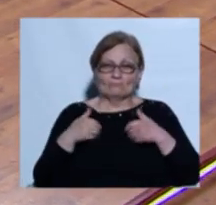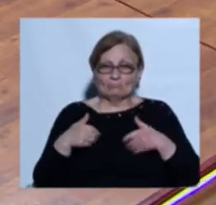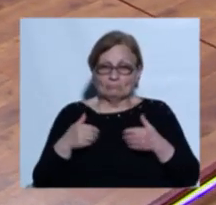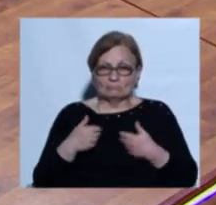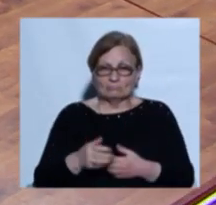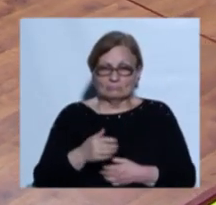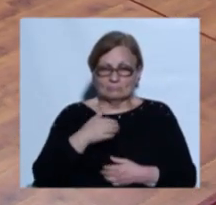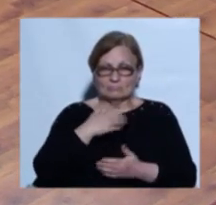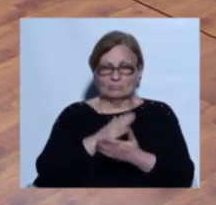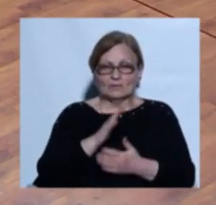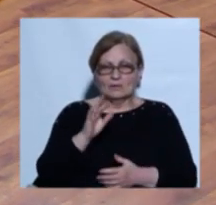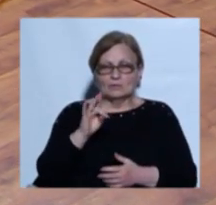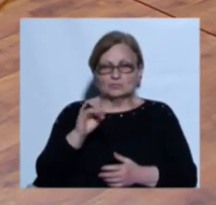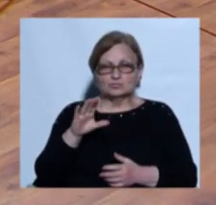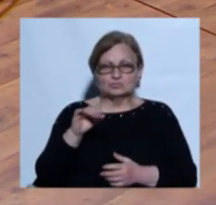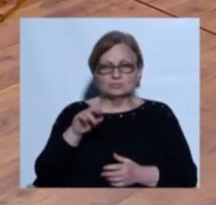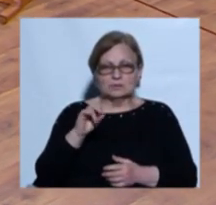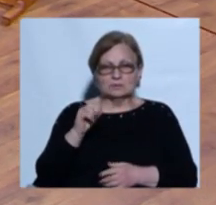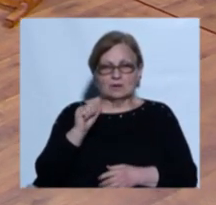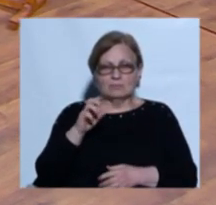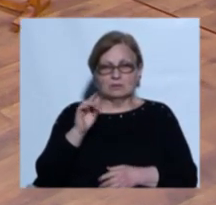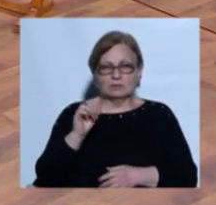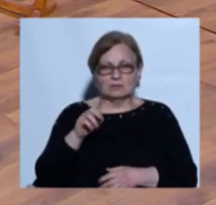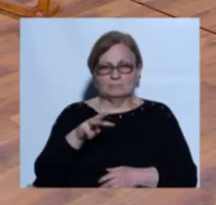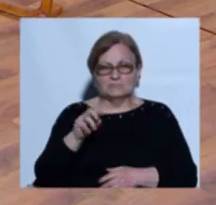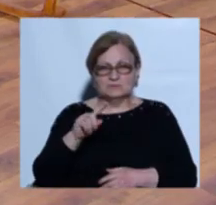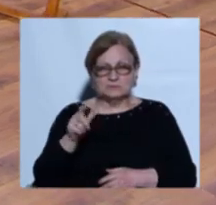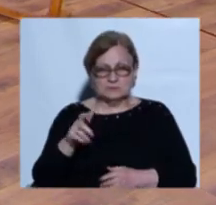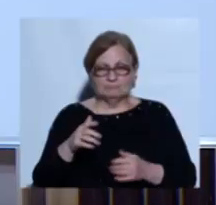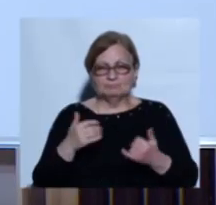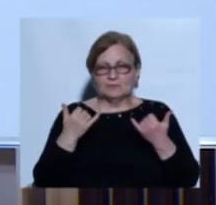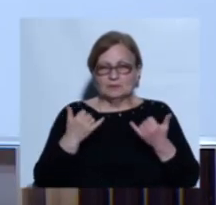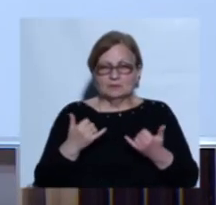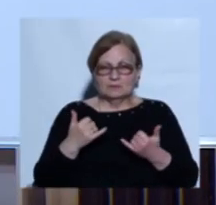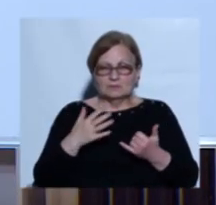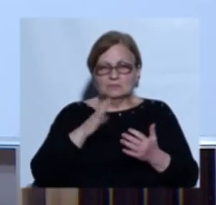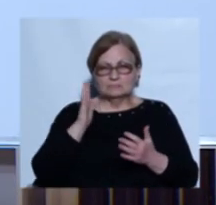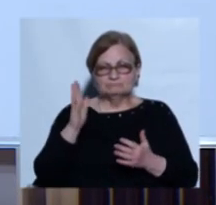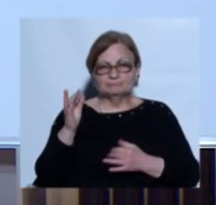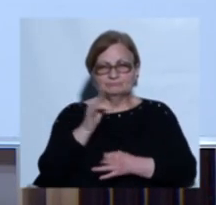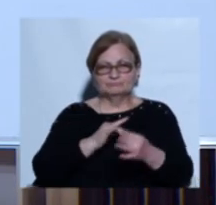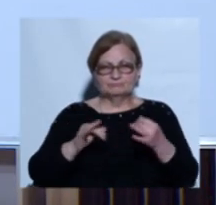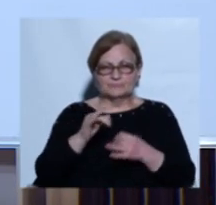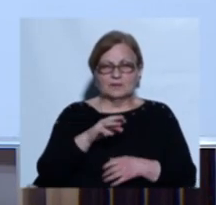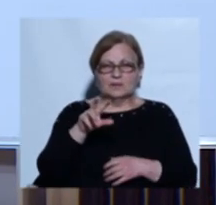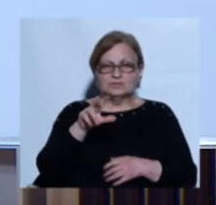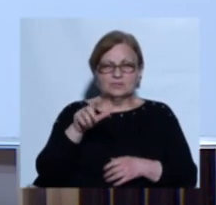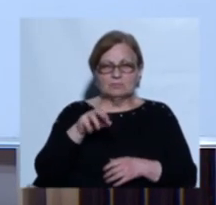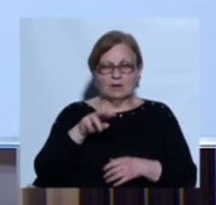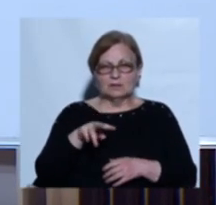მოგესალმებით, მე ვარ რუსუდან აბრამიძე და დღეს ჩვენ ვისაუბრებთ ჯემალ